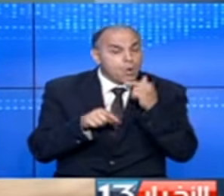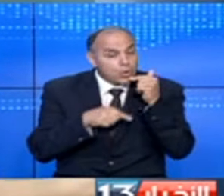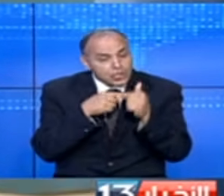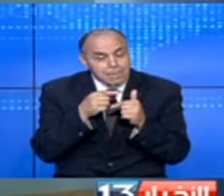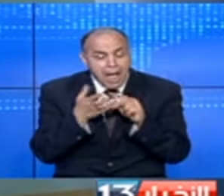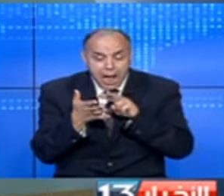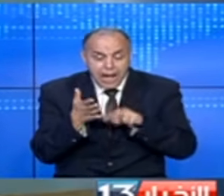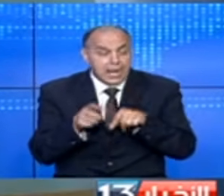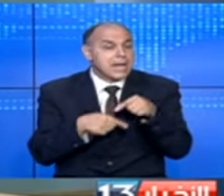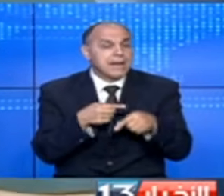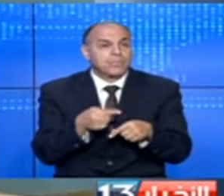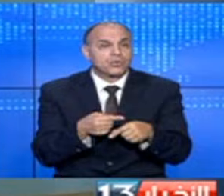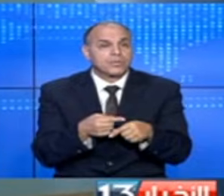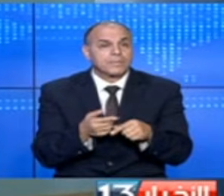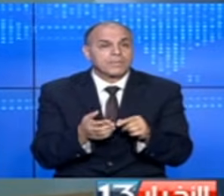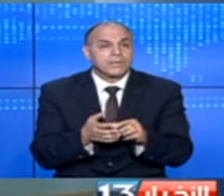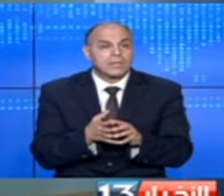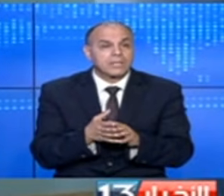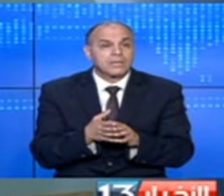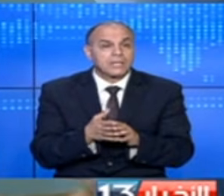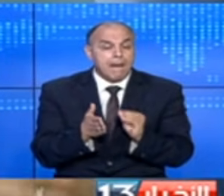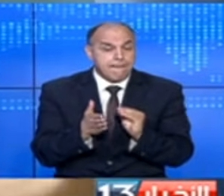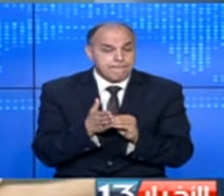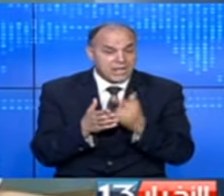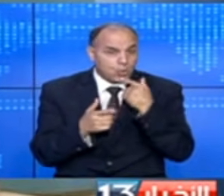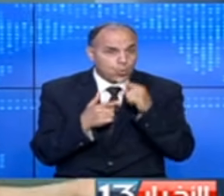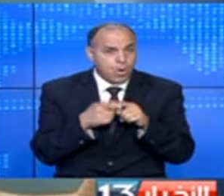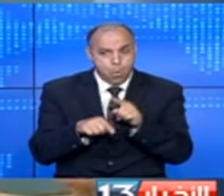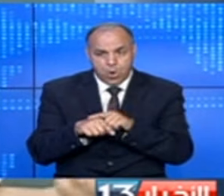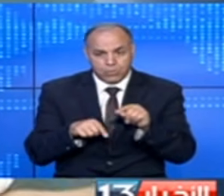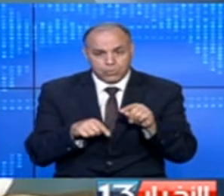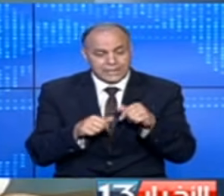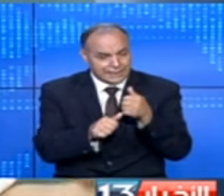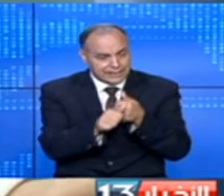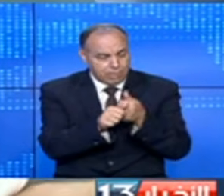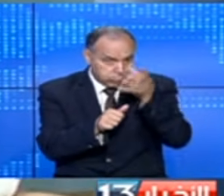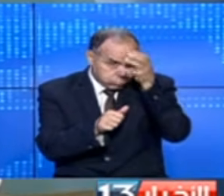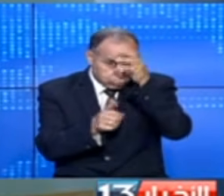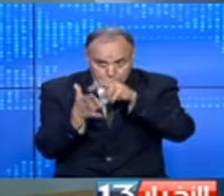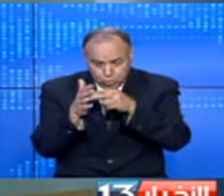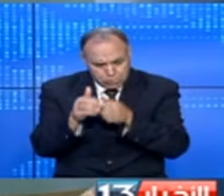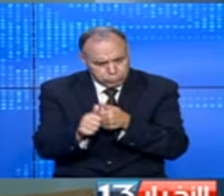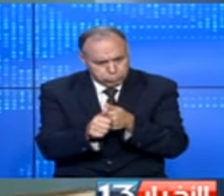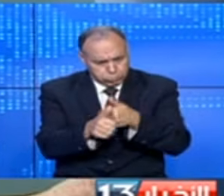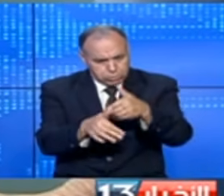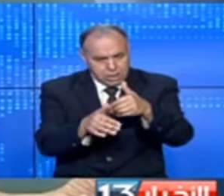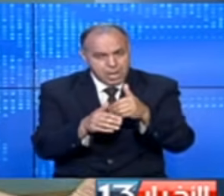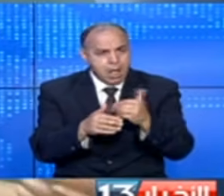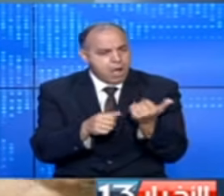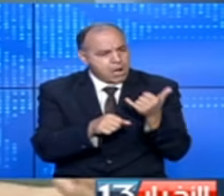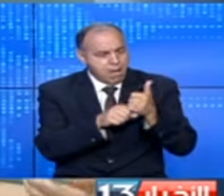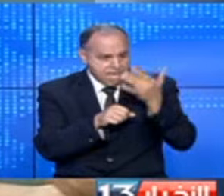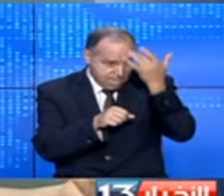هي أم العلوم، ثم في نفس الوقت يتابع العلوم والتكنولوجيات،